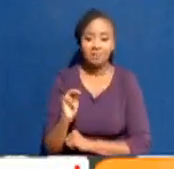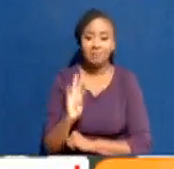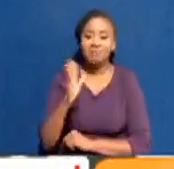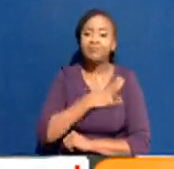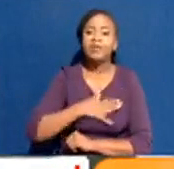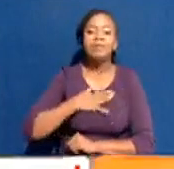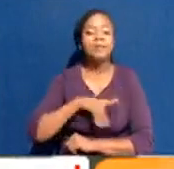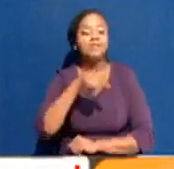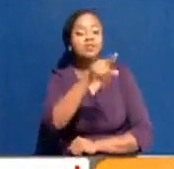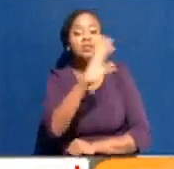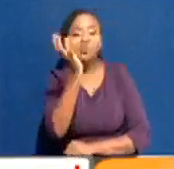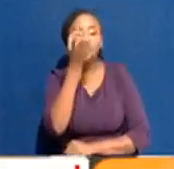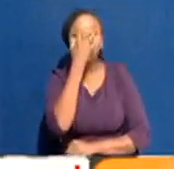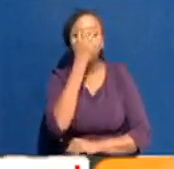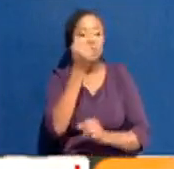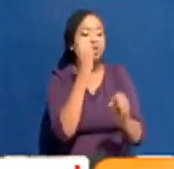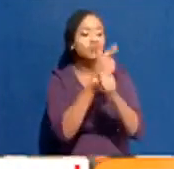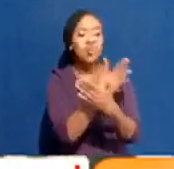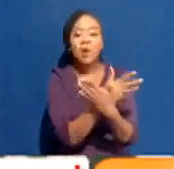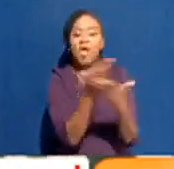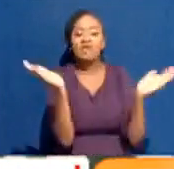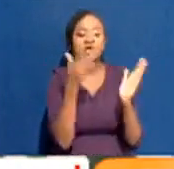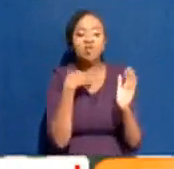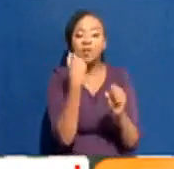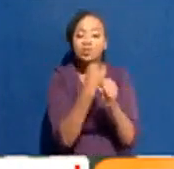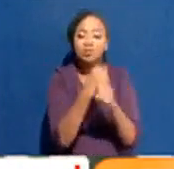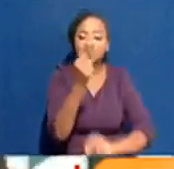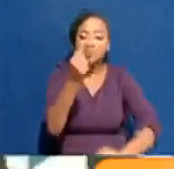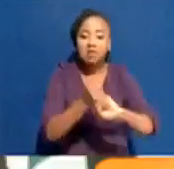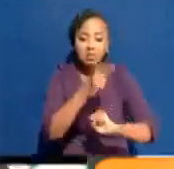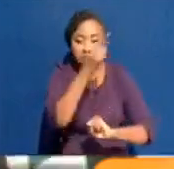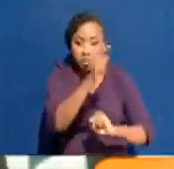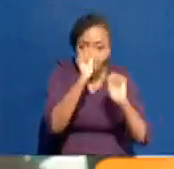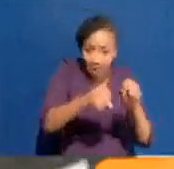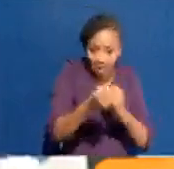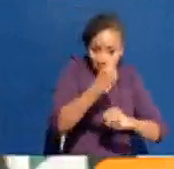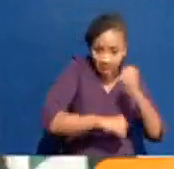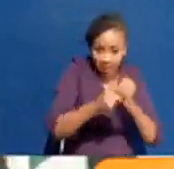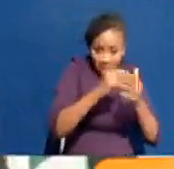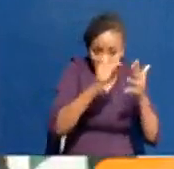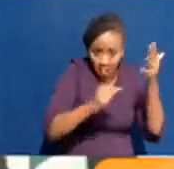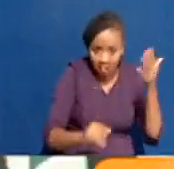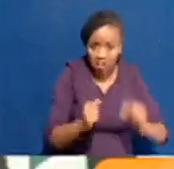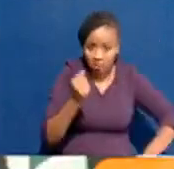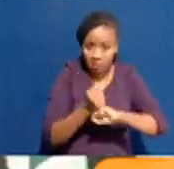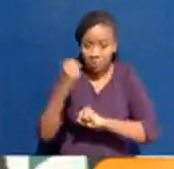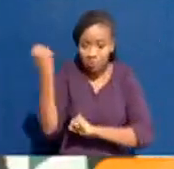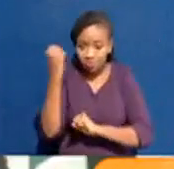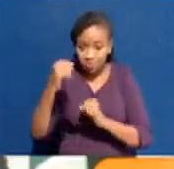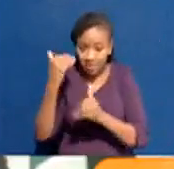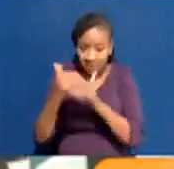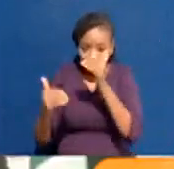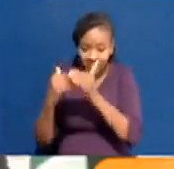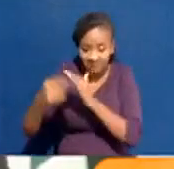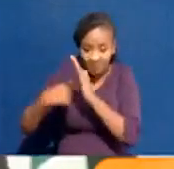sisi waheshimiwa, kwa sababu sisi ndio tunaleta siasa kwa hii Mumias. Do what you can. Mumias Sugar ikianza kufanya kazi, watu